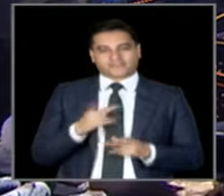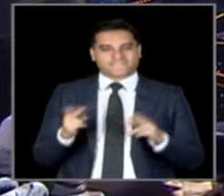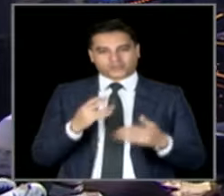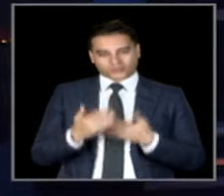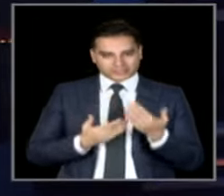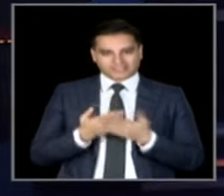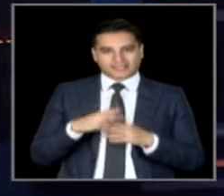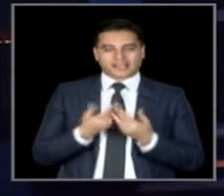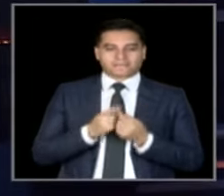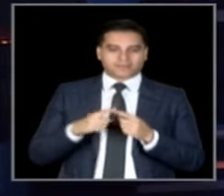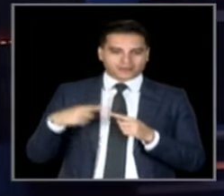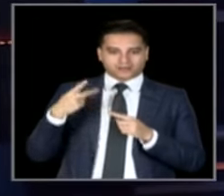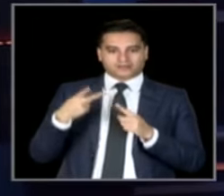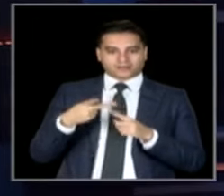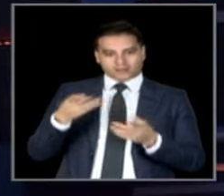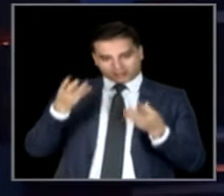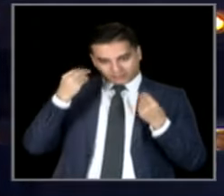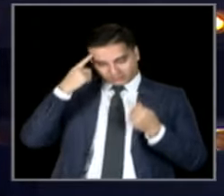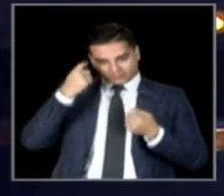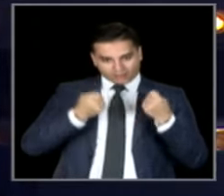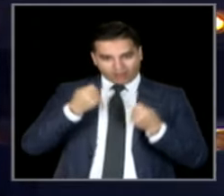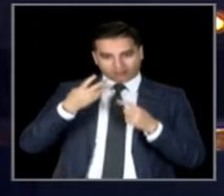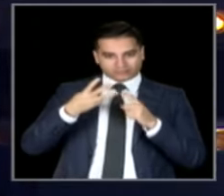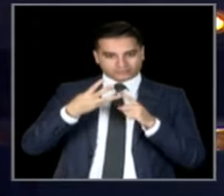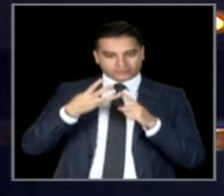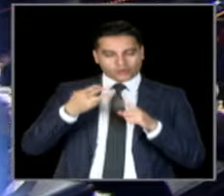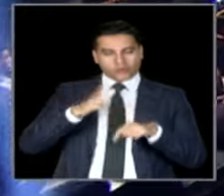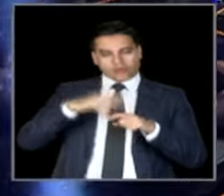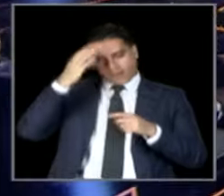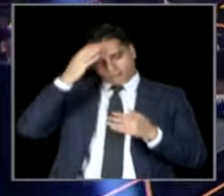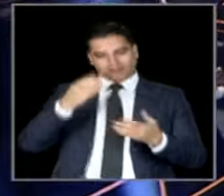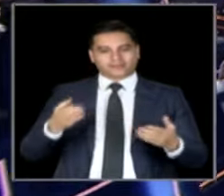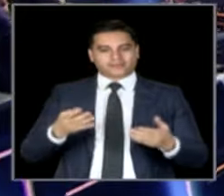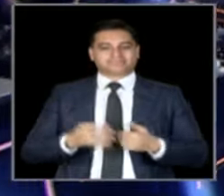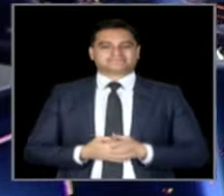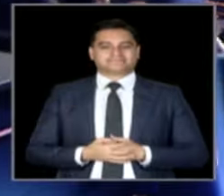هنخرج فاصل وهنرجع مرة تانية مع فقرة تحت الضغط والعباقرة.